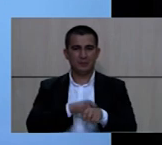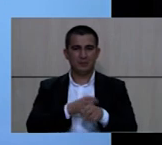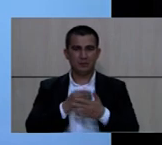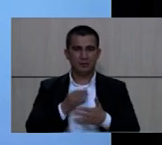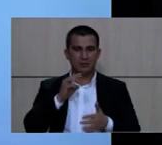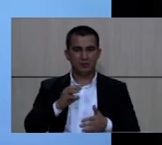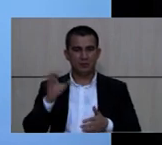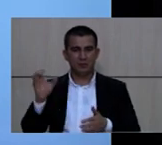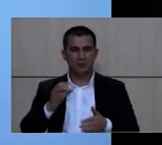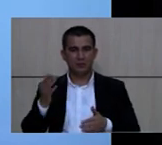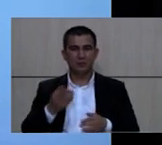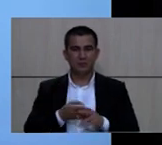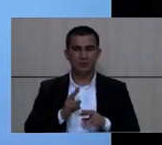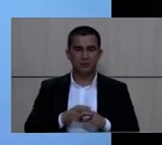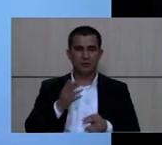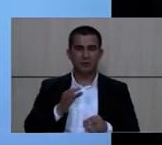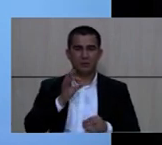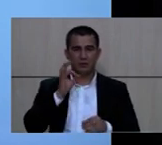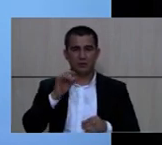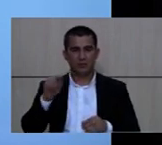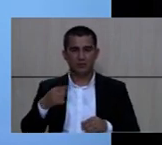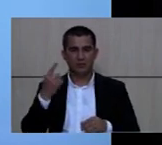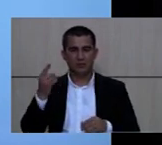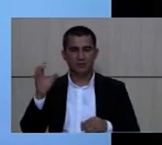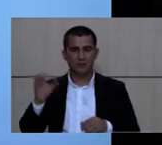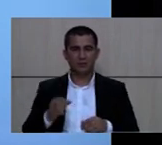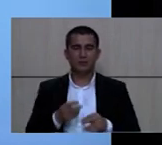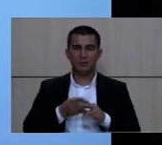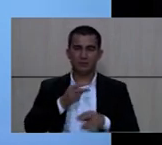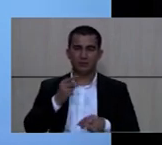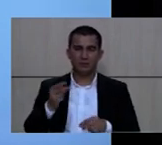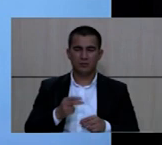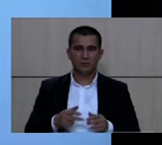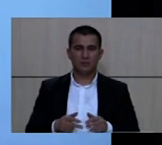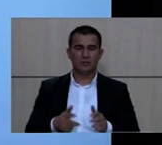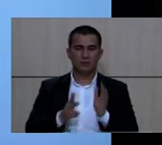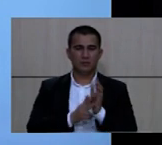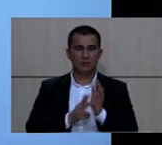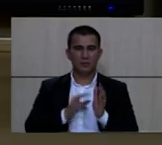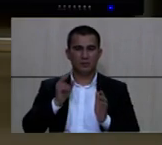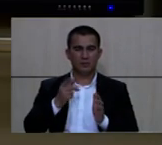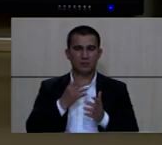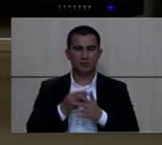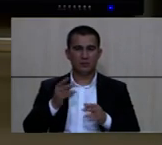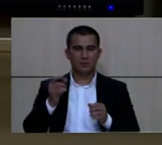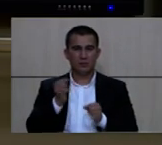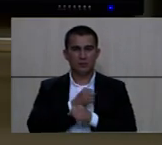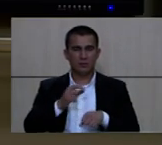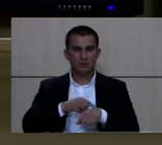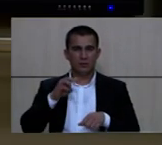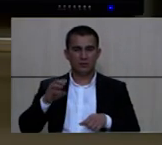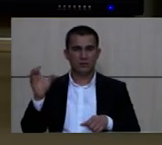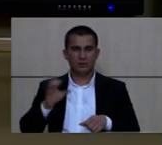sekund bo'lamiz 0.1 sekundga. Barobar 8 kg metr taqsim sekundni